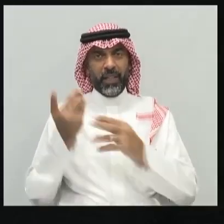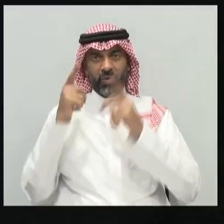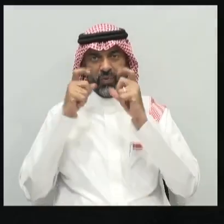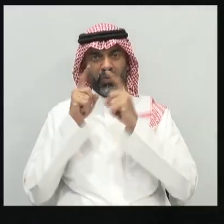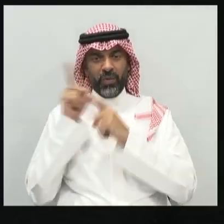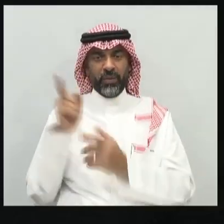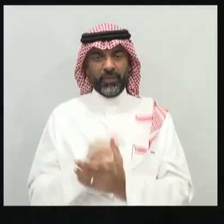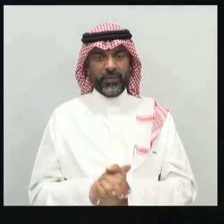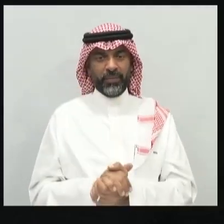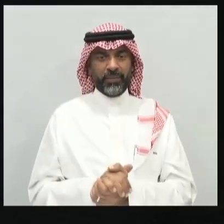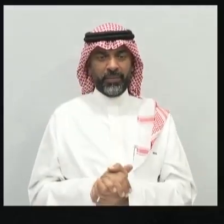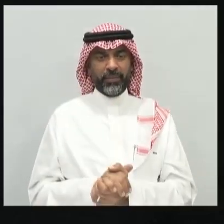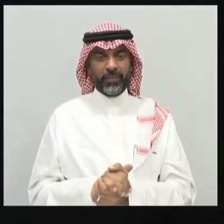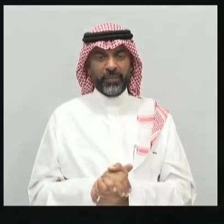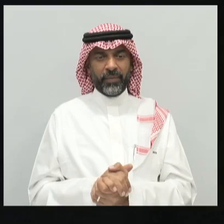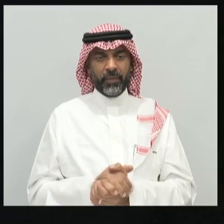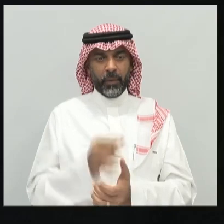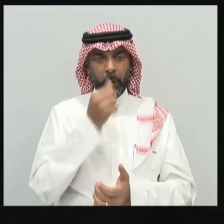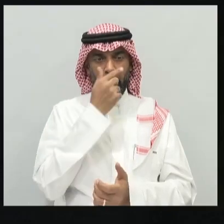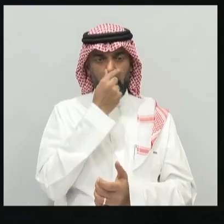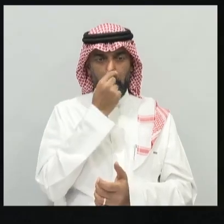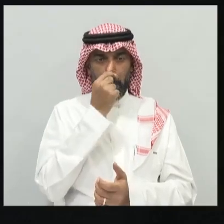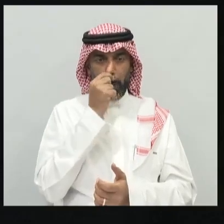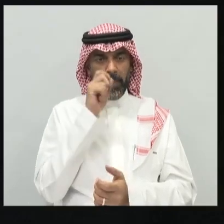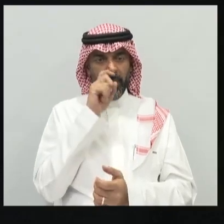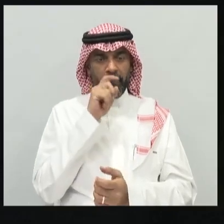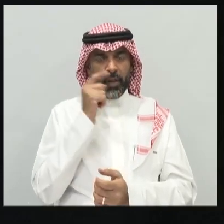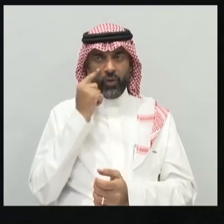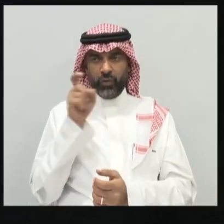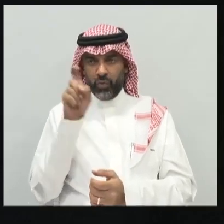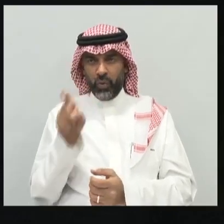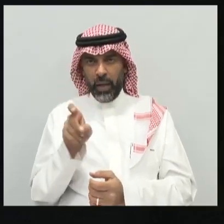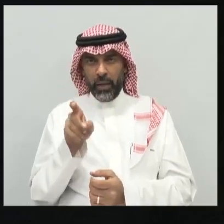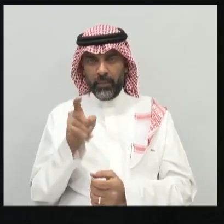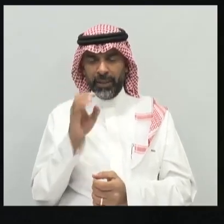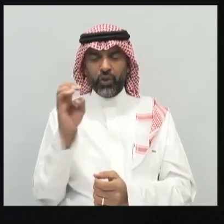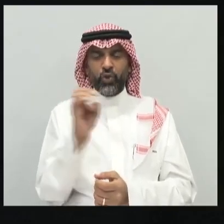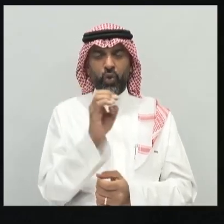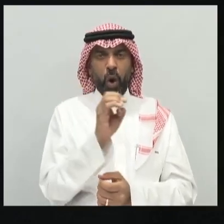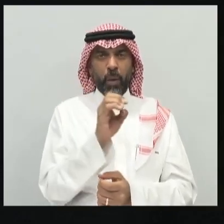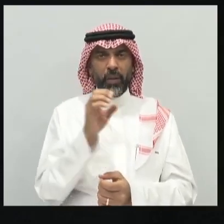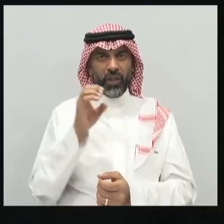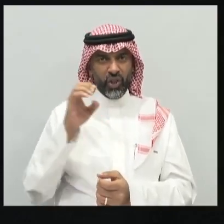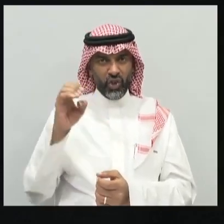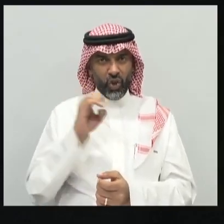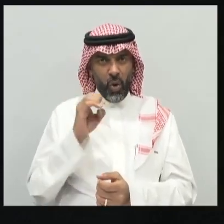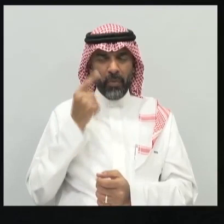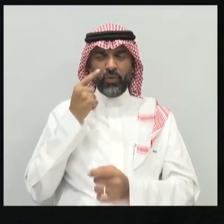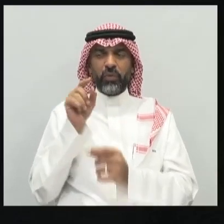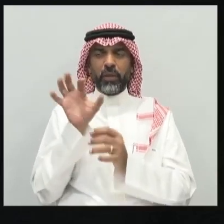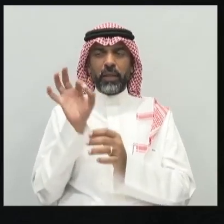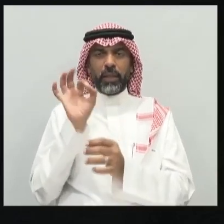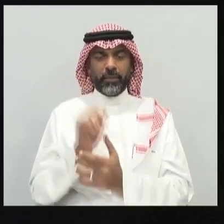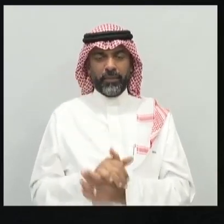الصوره التاليه عندنا سؤال وبنحط كلمات ونختار الكلمه المناسبه